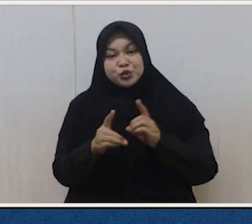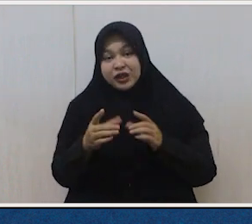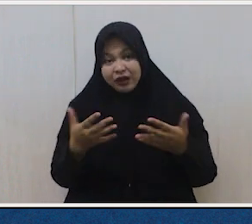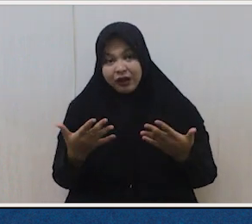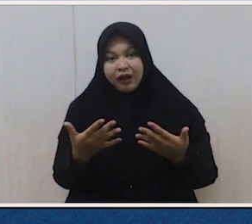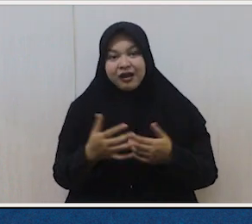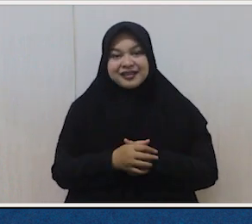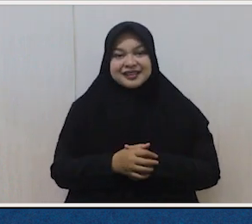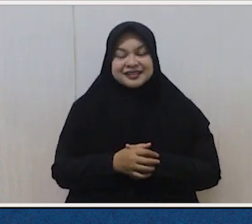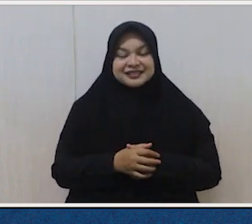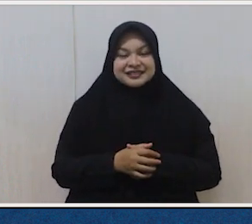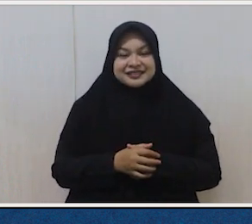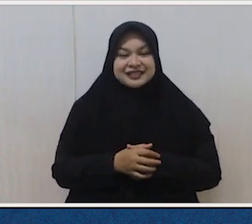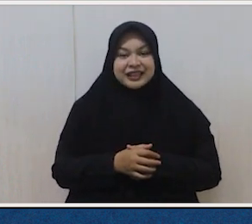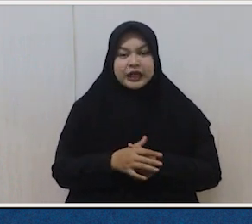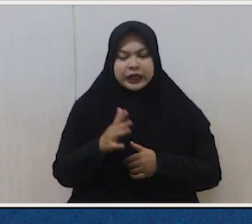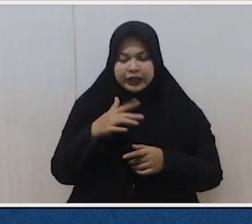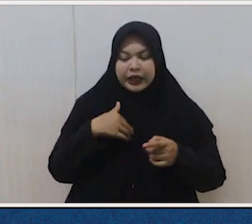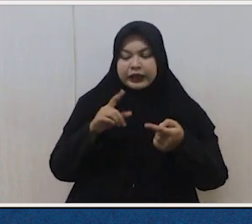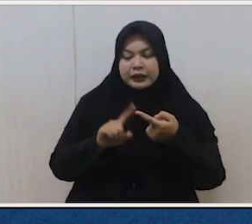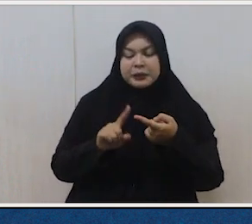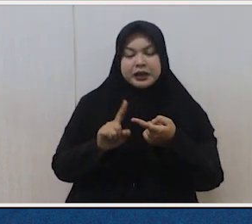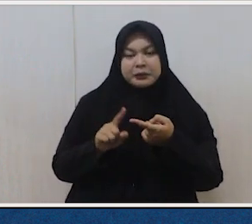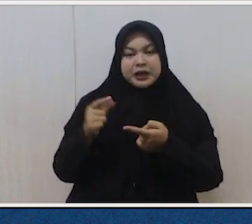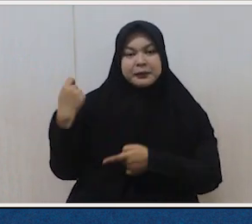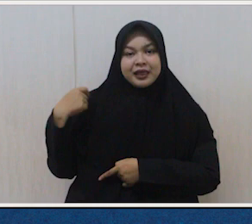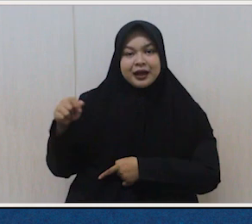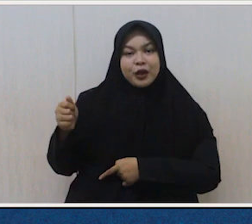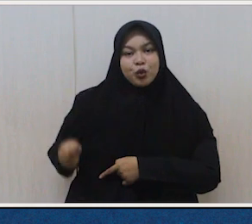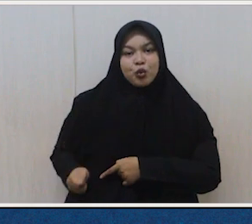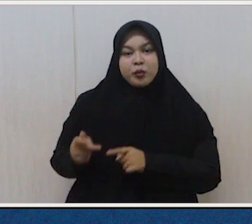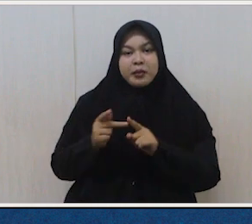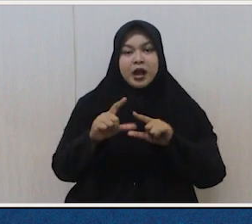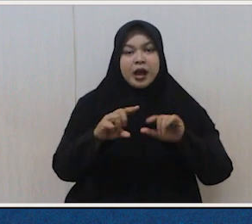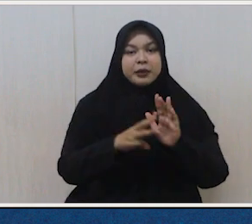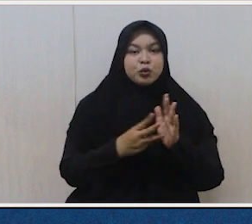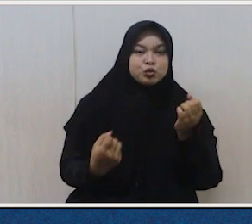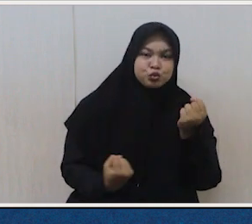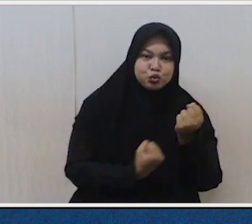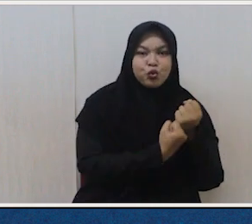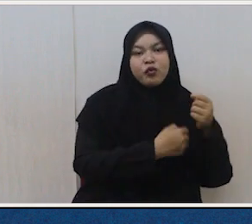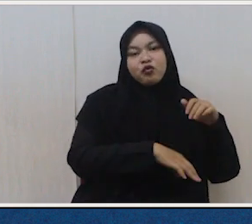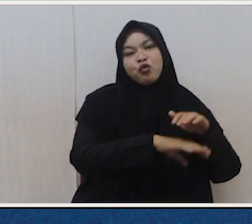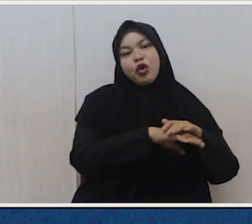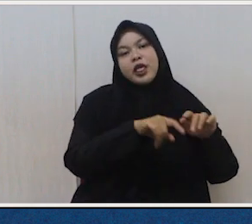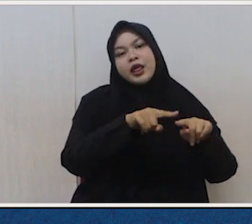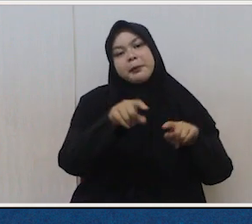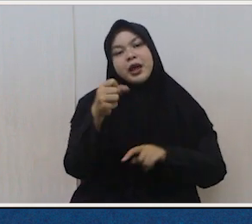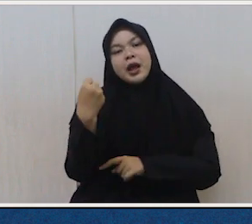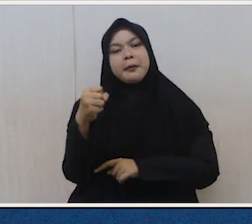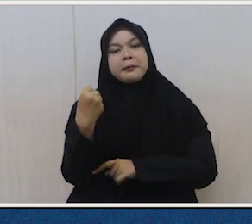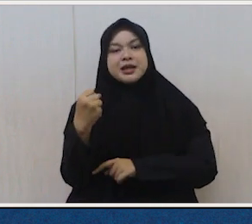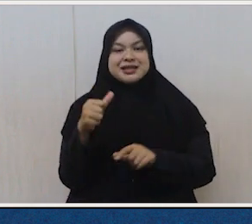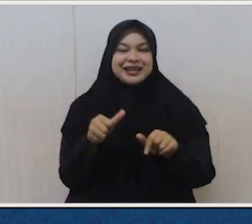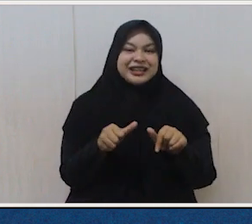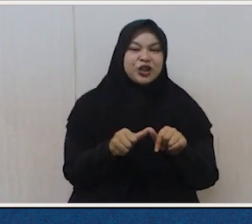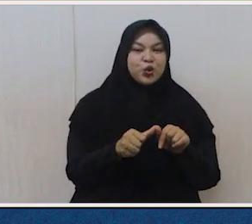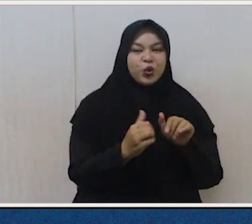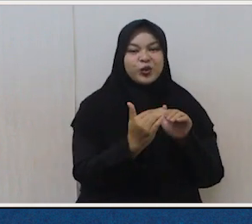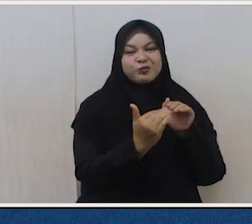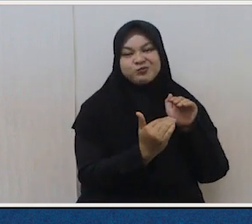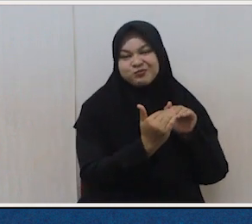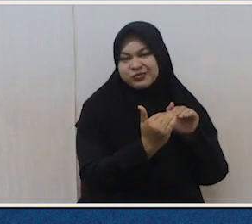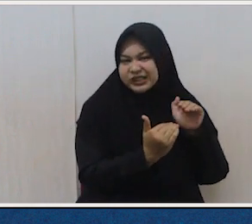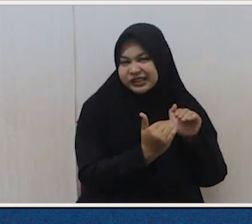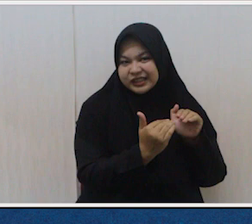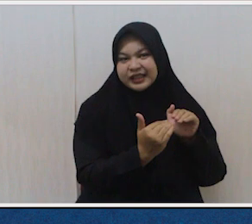Iya jadi dari teman-teman Kementerian Hukum dan HAM itu support penuh tapi mereka enggak bisa ikut melobi